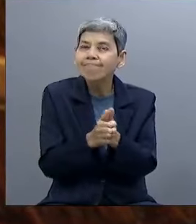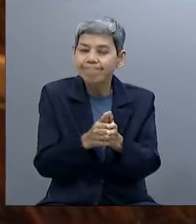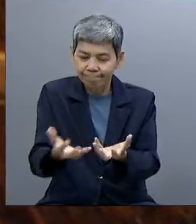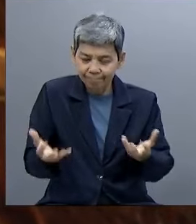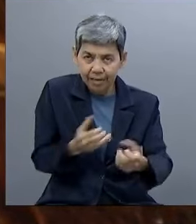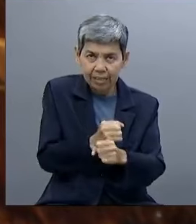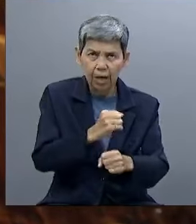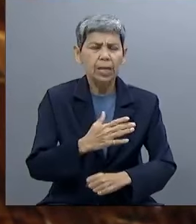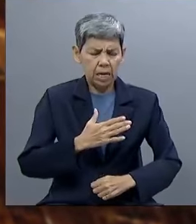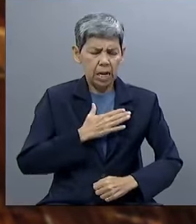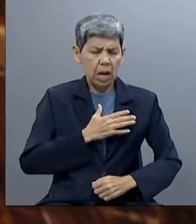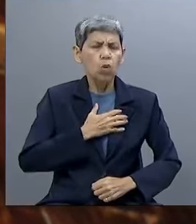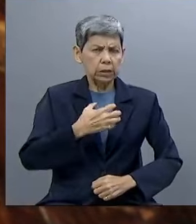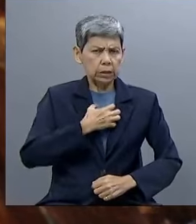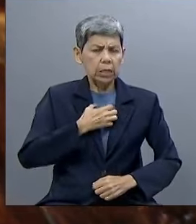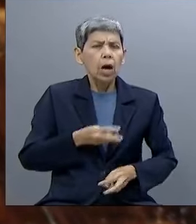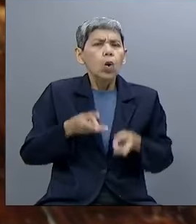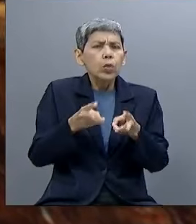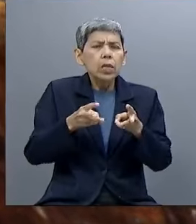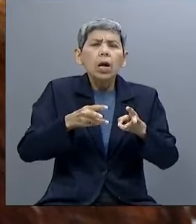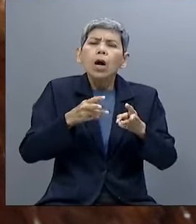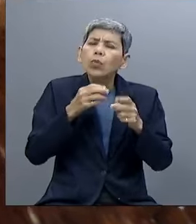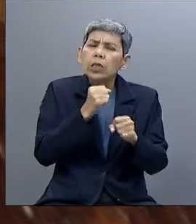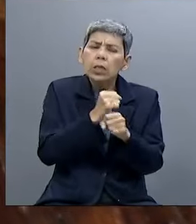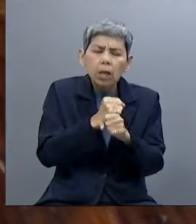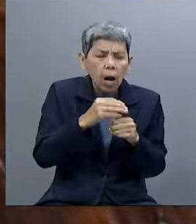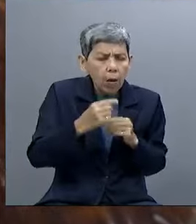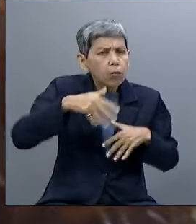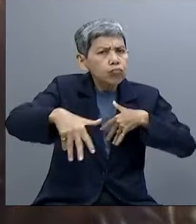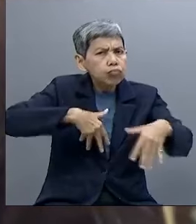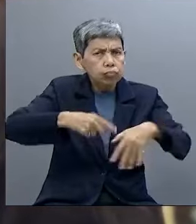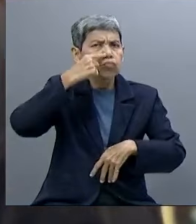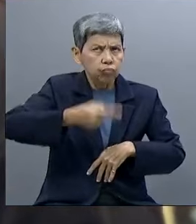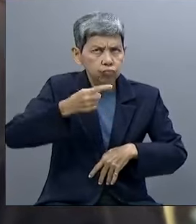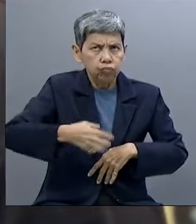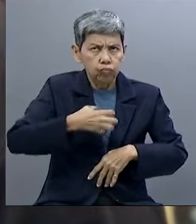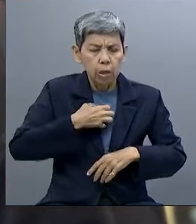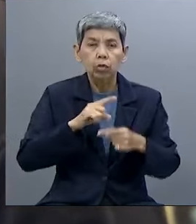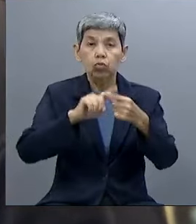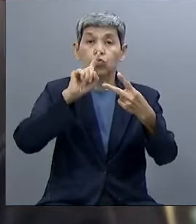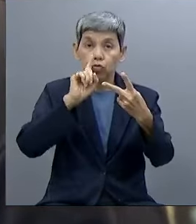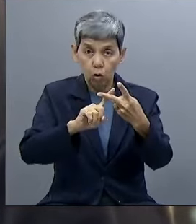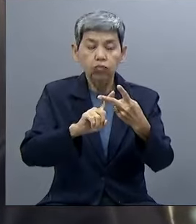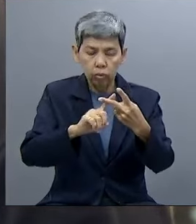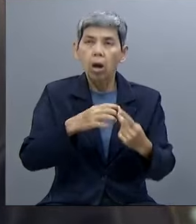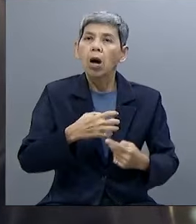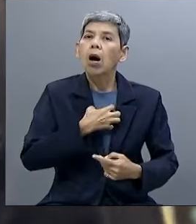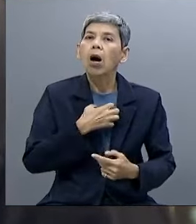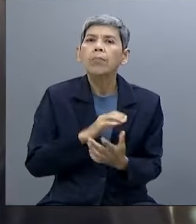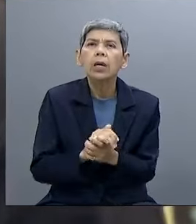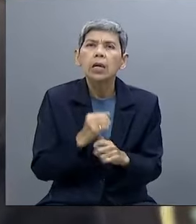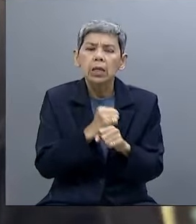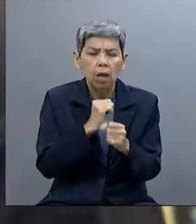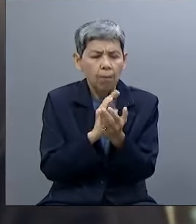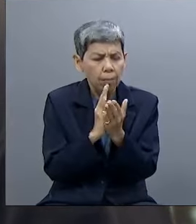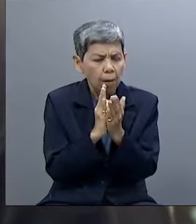เราแค่อยากให้วิถีชีวิตเดิมมันยังคงอยู่สองคือเรื่องประเด็นค่ะที่เราอยากให้เห็นว่าการเปลี่ยนแปลงมันม